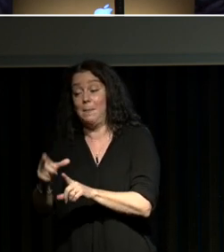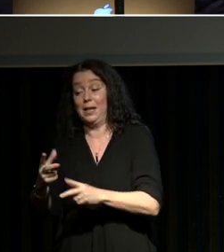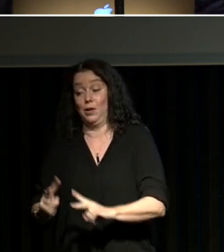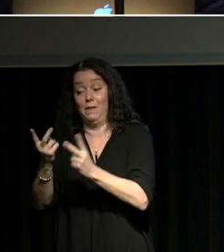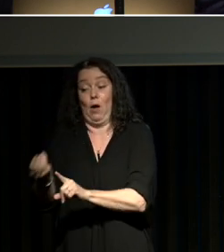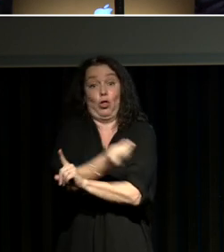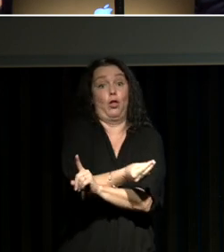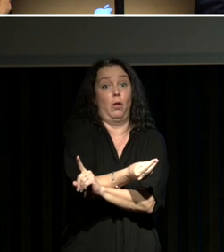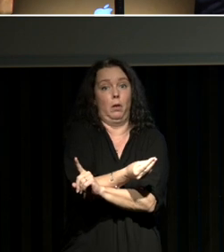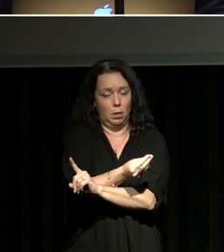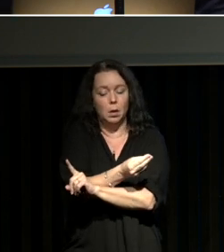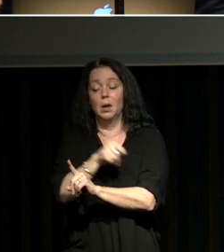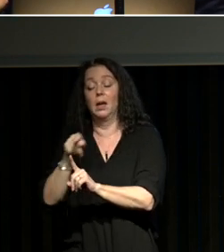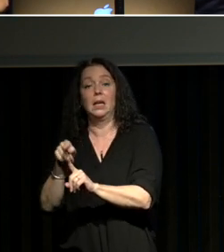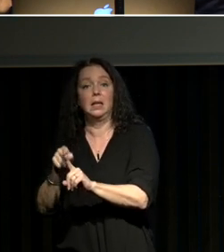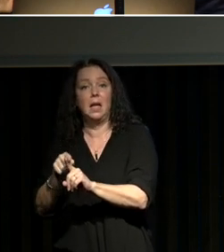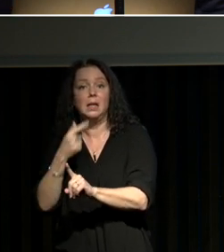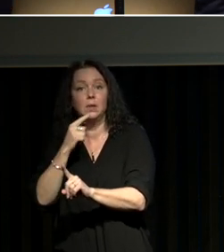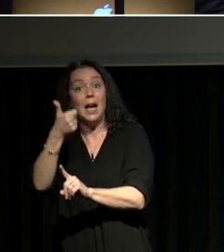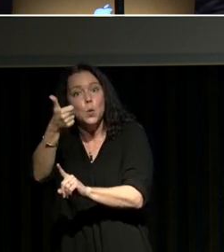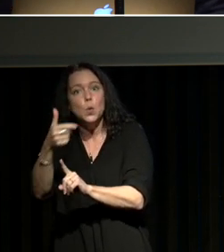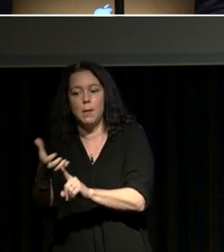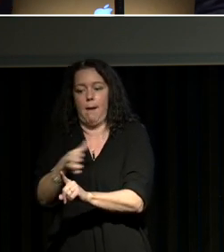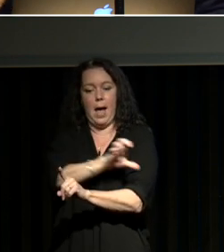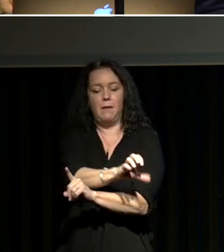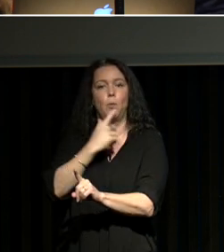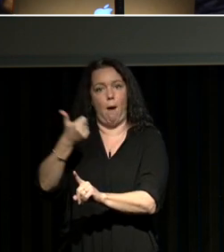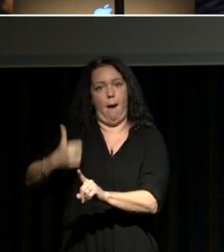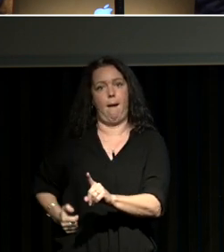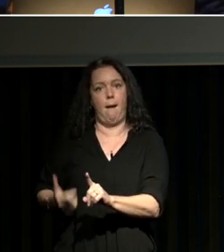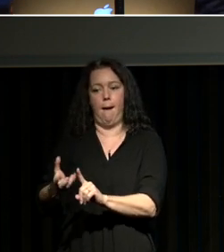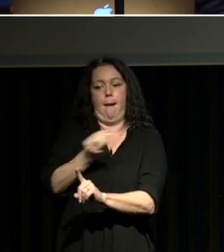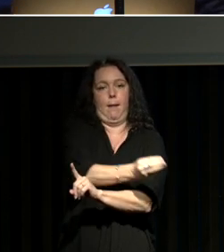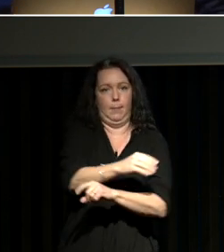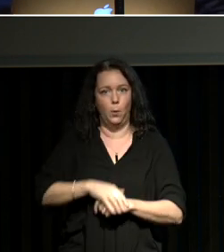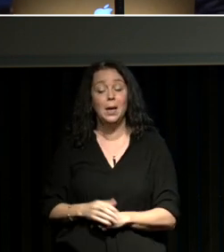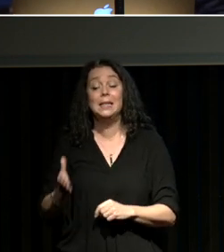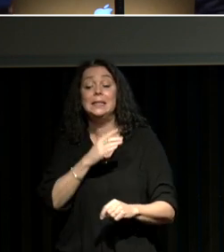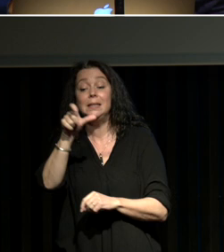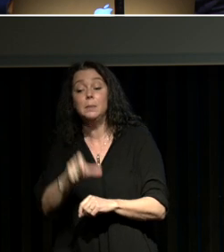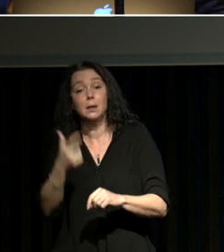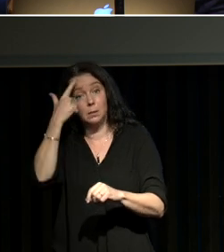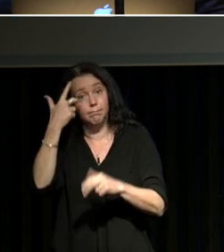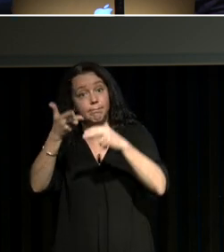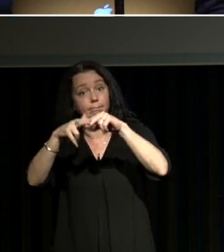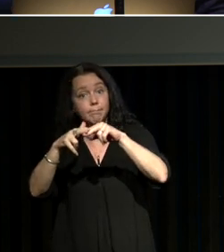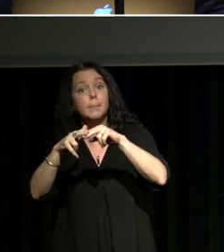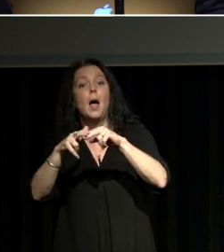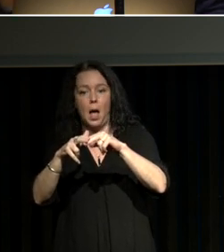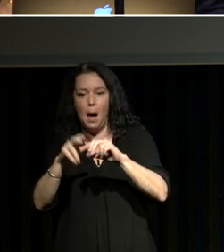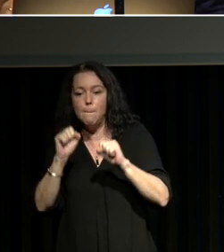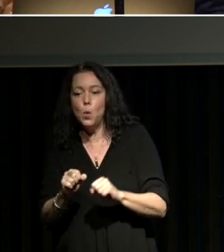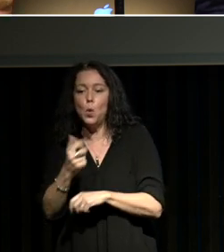donneur vivant ne permet qu'une seule greffe, parce qu'on ne lui prélève qu'un seul organe. Alors qu'un donneur en état de mort encéphalique va permettre en